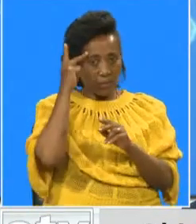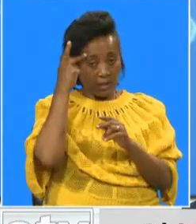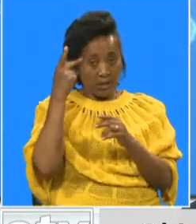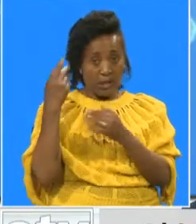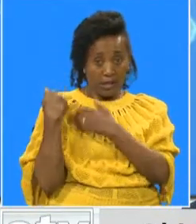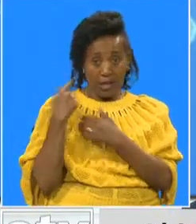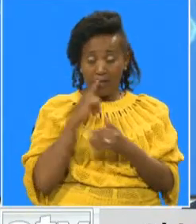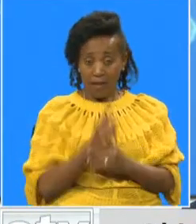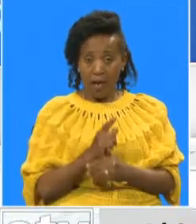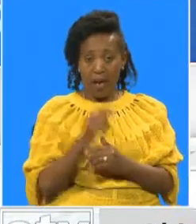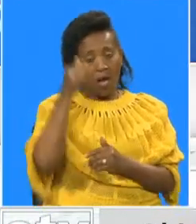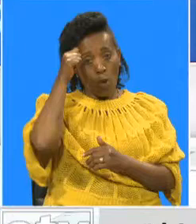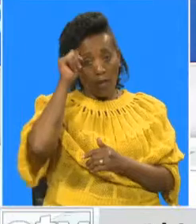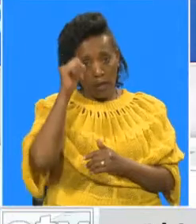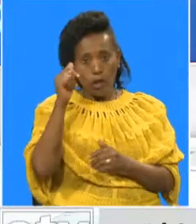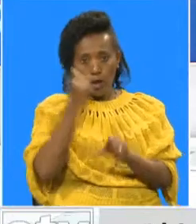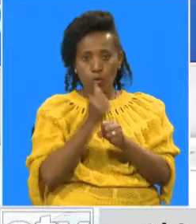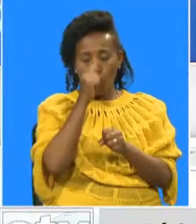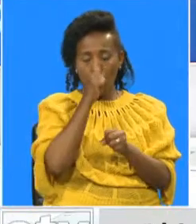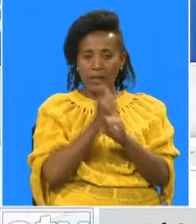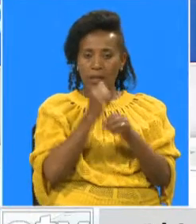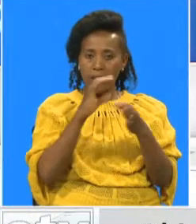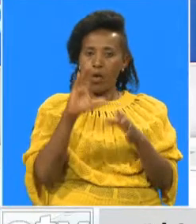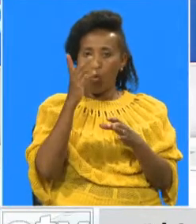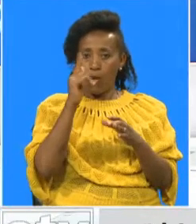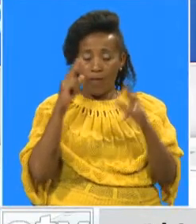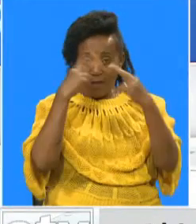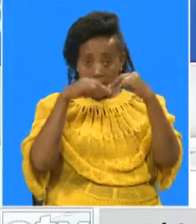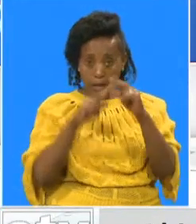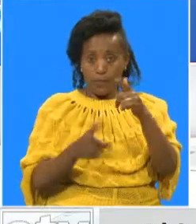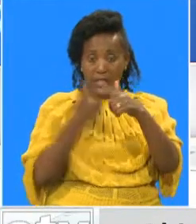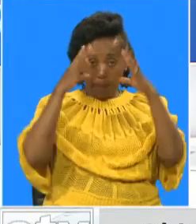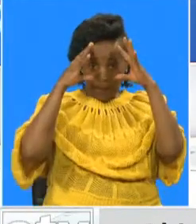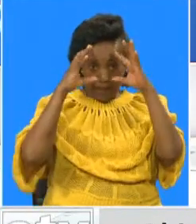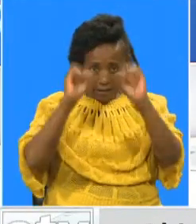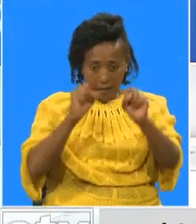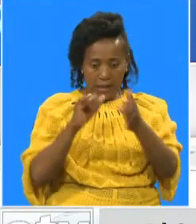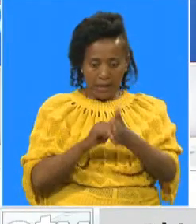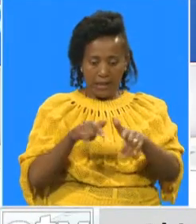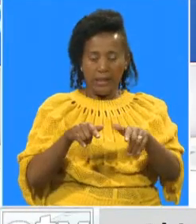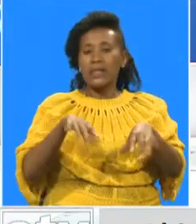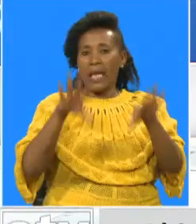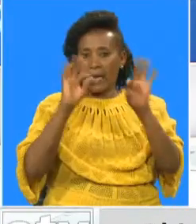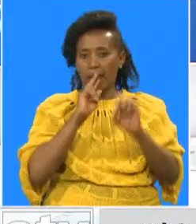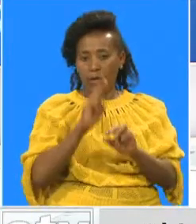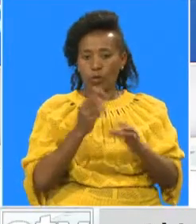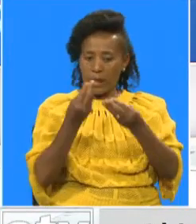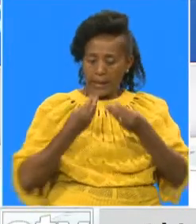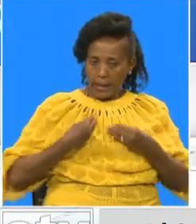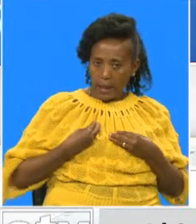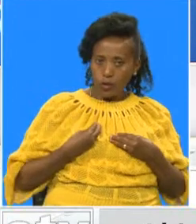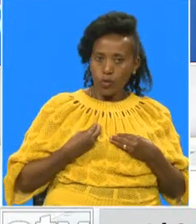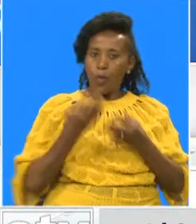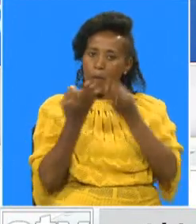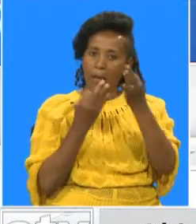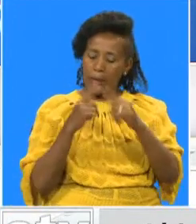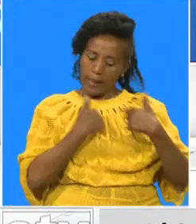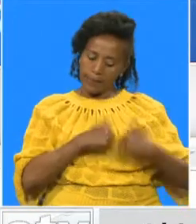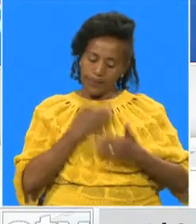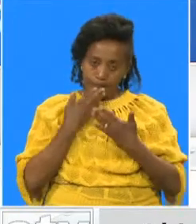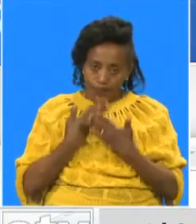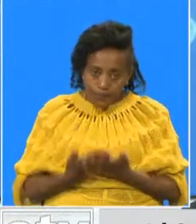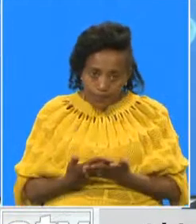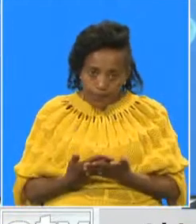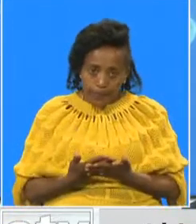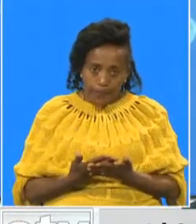ዴታ፣ እንዲሁም አቶ አያሌው አህመድ የኢትዮጵያ የሰራተኛ ማህበራት ኮንፌዴሬሽን ምክትል ፕሬዚዳንት እዚህ ስቱዲዮ ተገኝታችሁ ለሰጣችሁን ማብራሪያ ከልብ